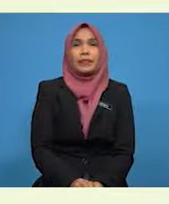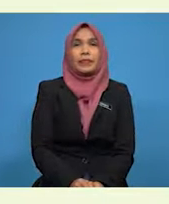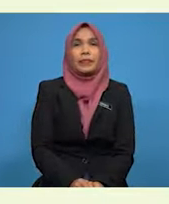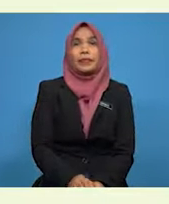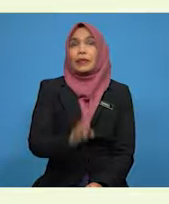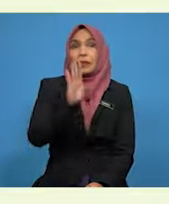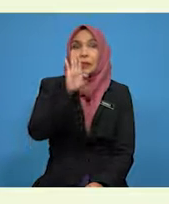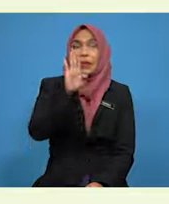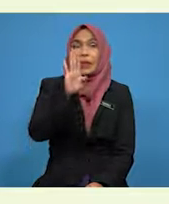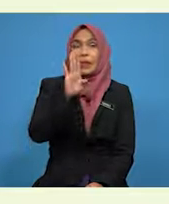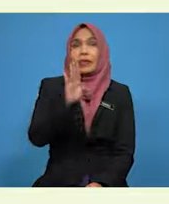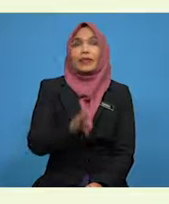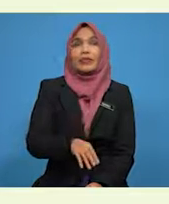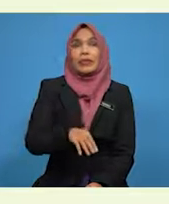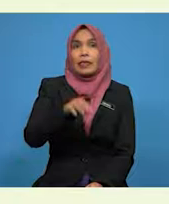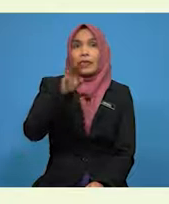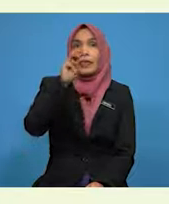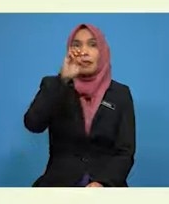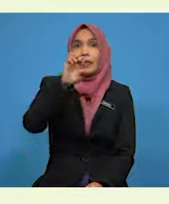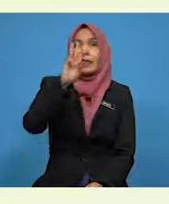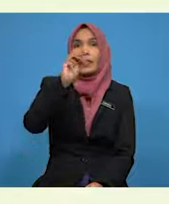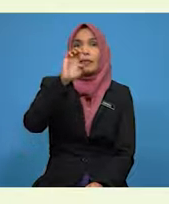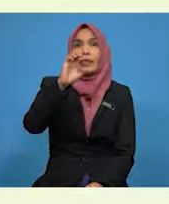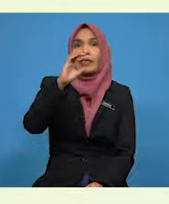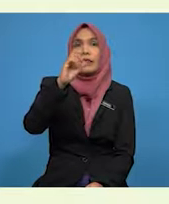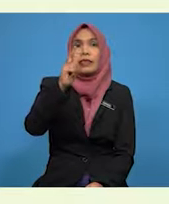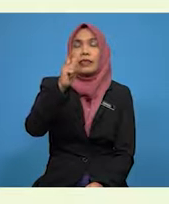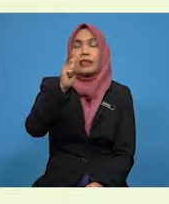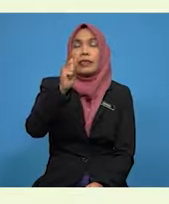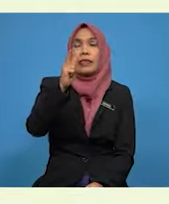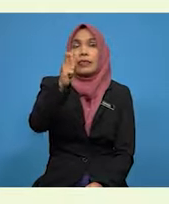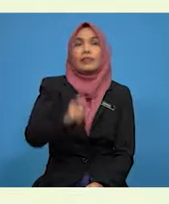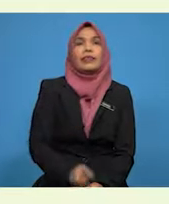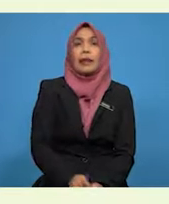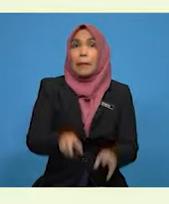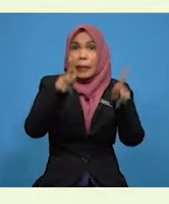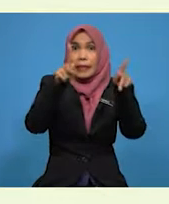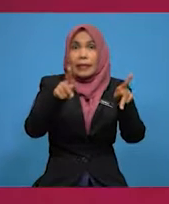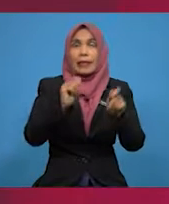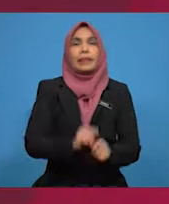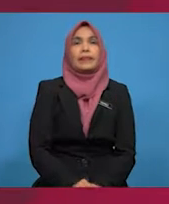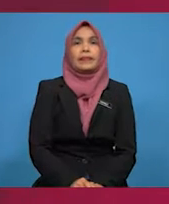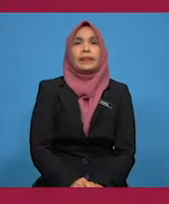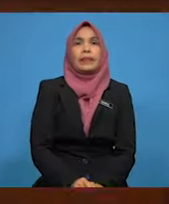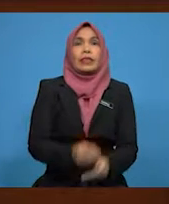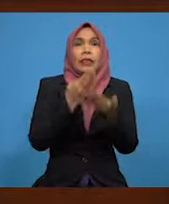Jawapannya adalah B. Memecat pekerja tanpa notis.